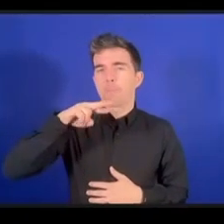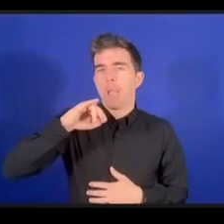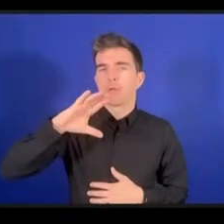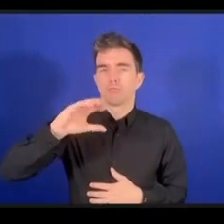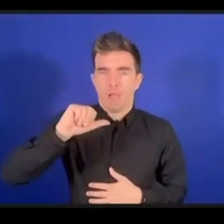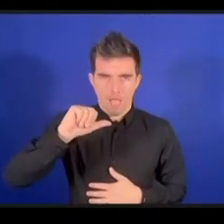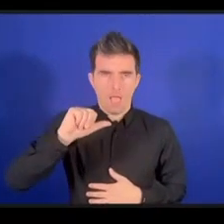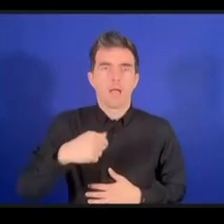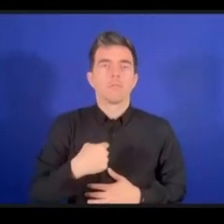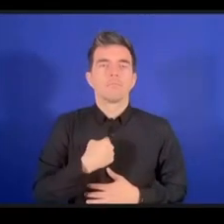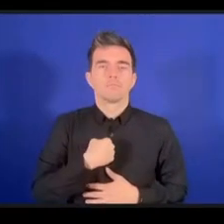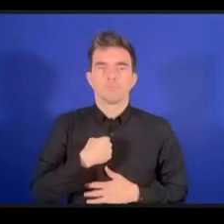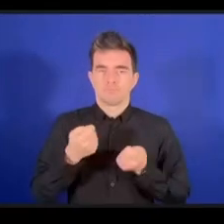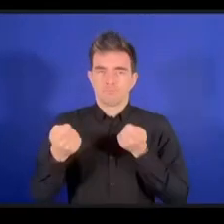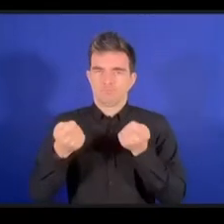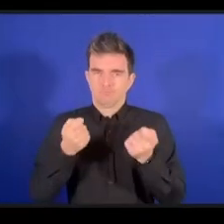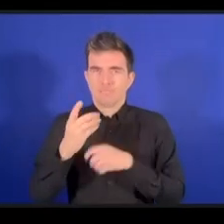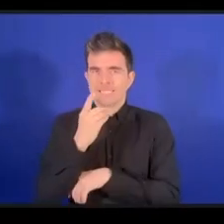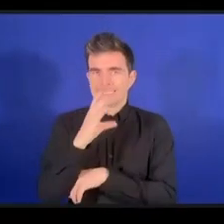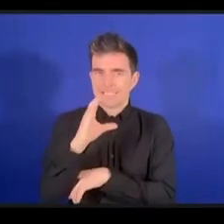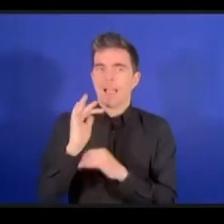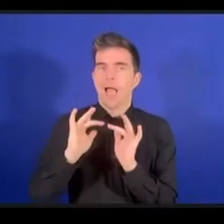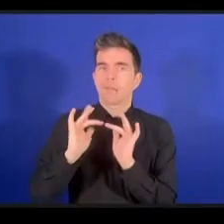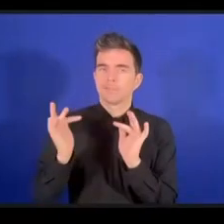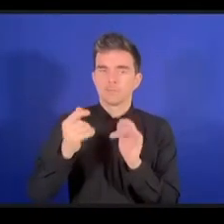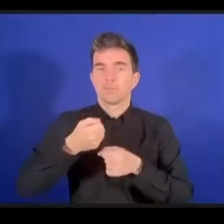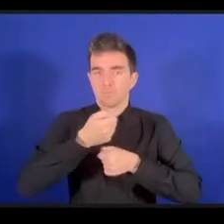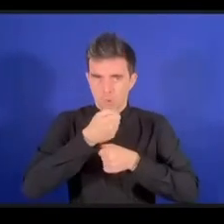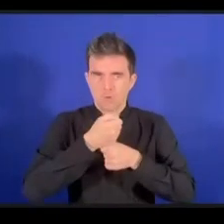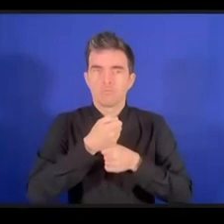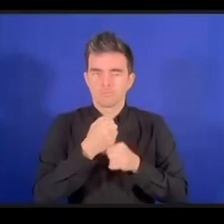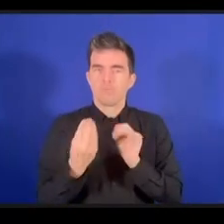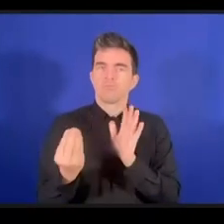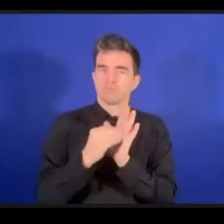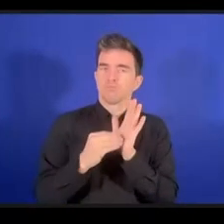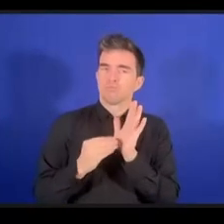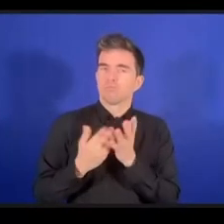我是这个大会的报告员，